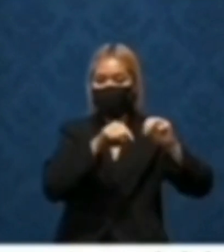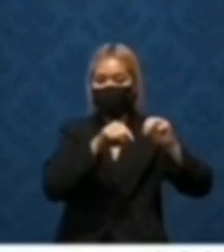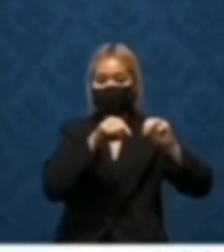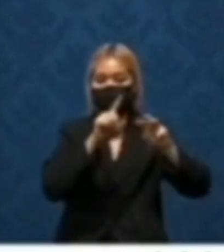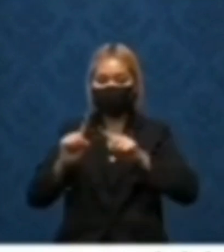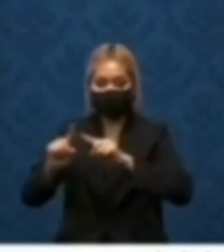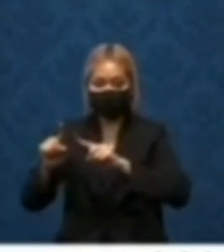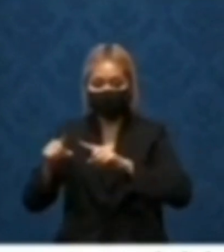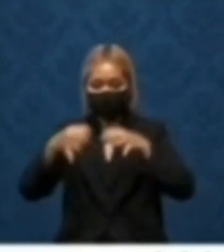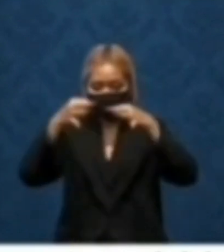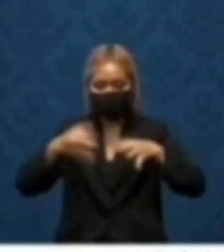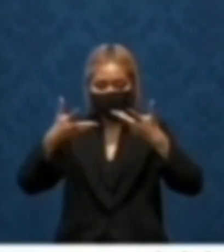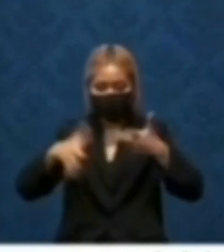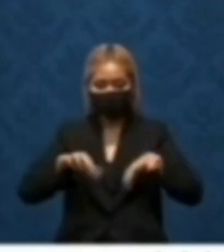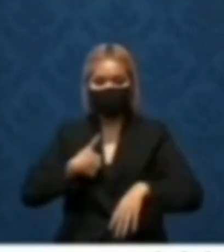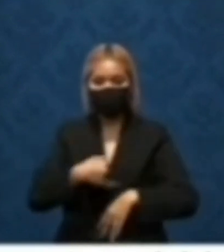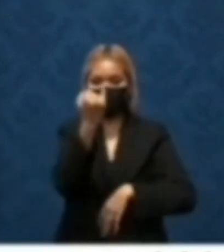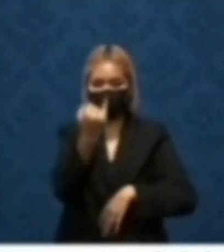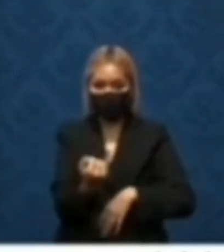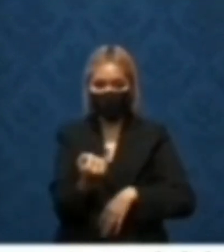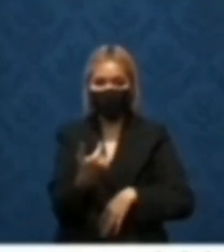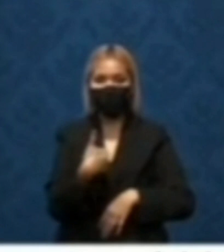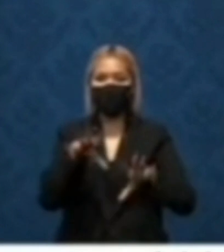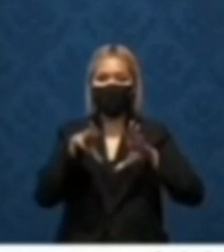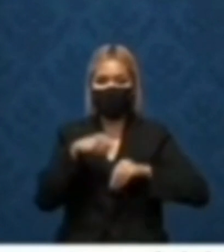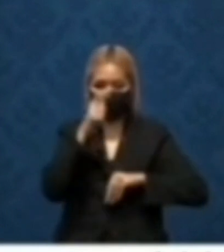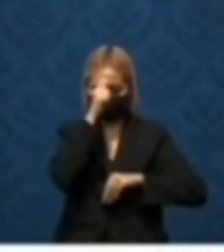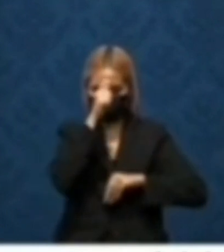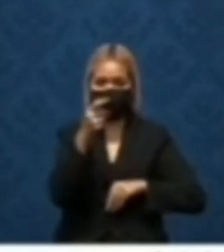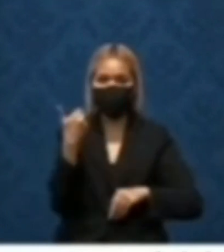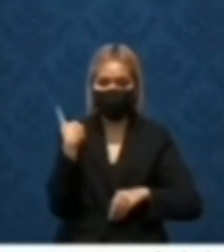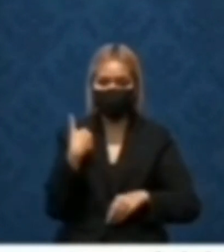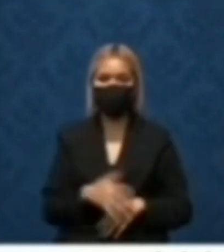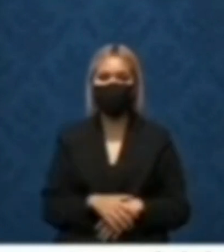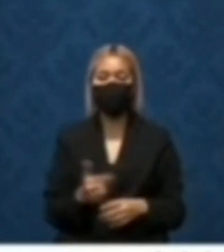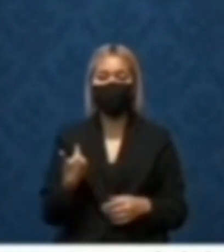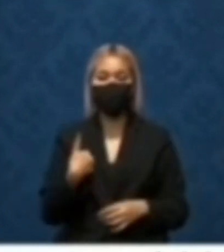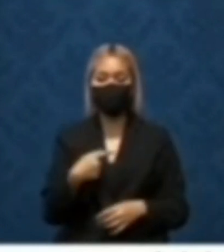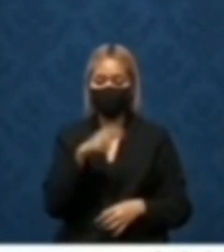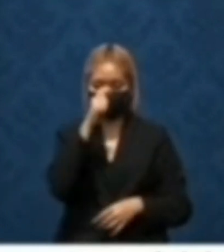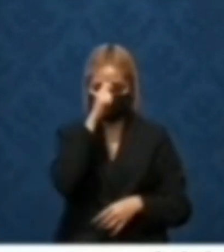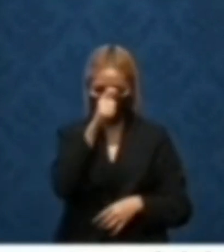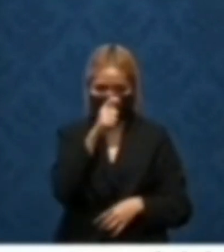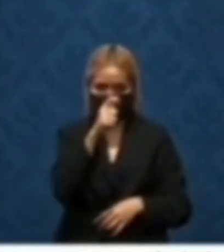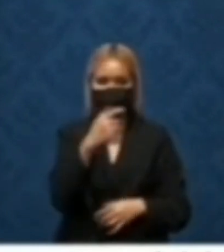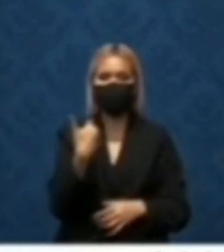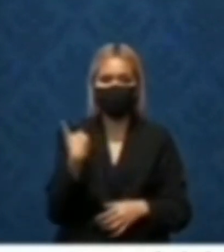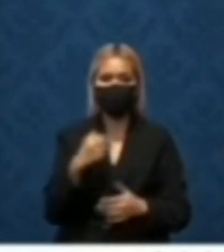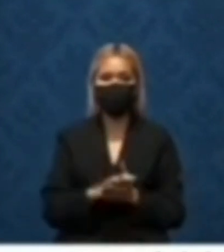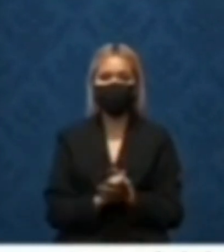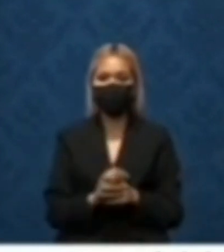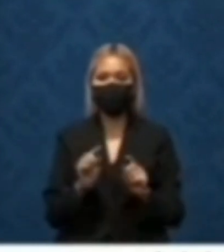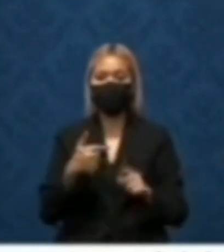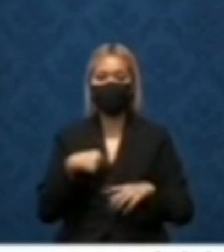ยวพันกันแล้วเราแพ้มตินั้นเราก็จะเคารพครับข้าพเจ้ายินดีสละชีวิตเพื่อรักษาคำพูดของท่านแต่ข้าพเจ้า